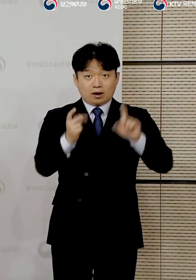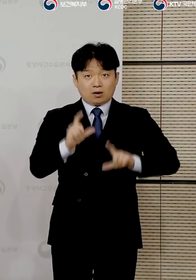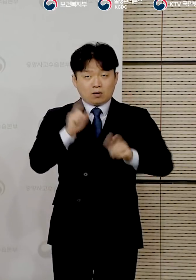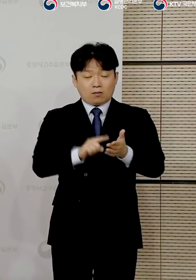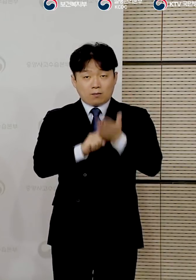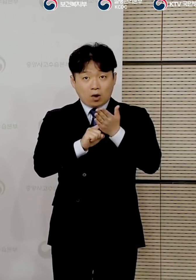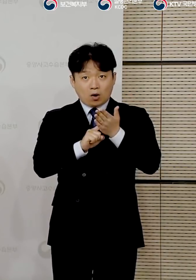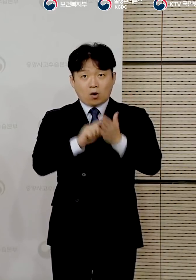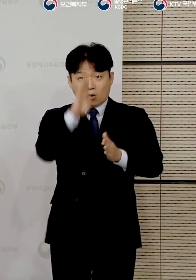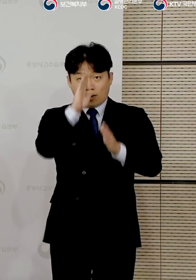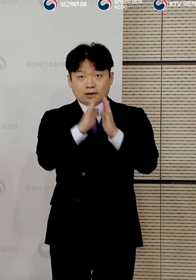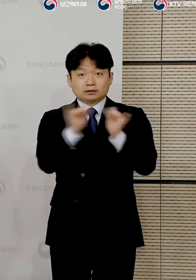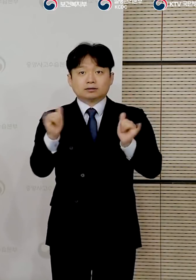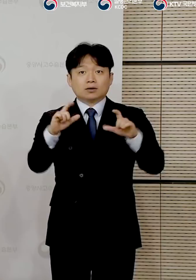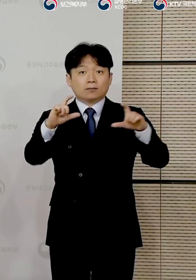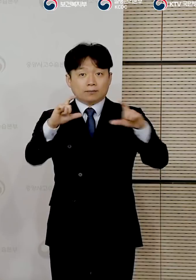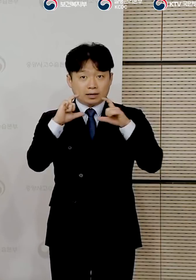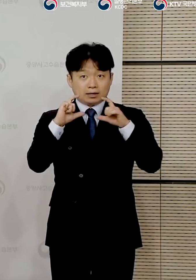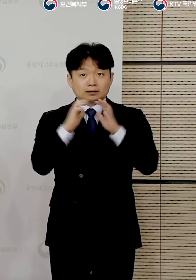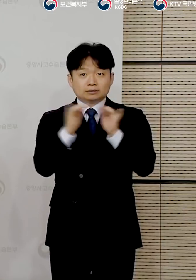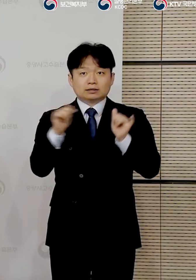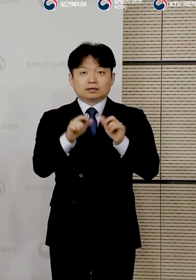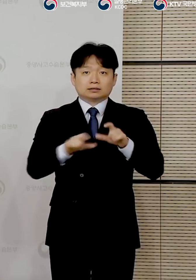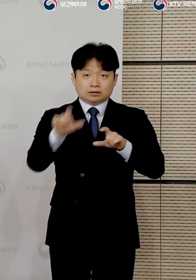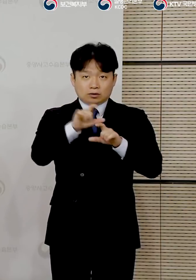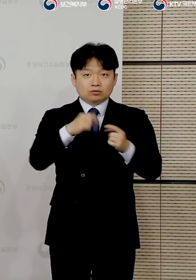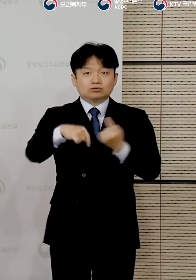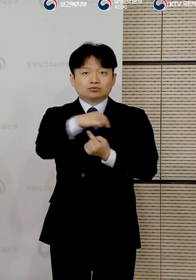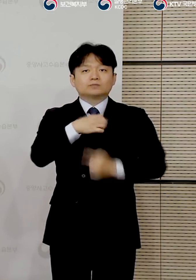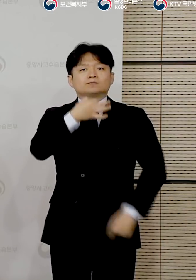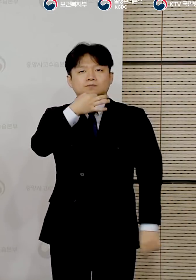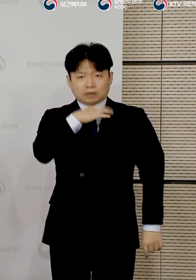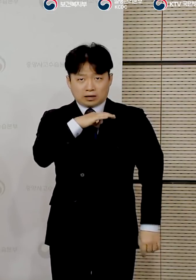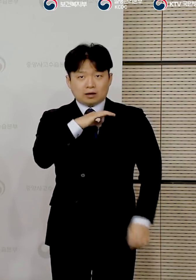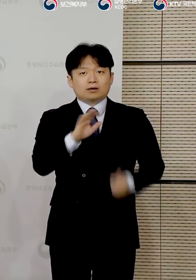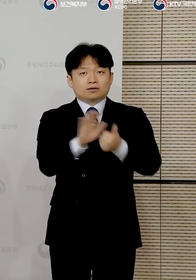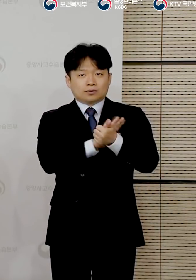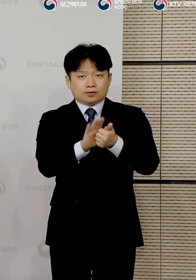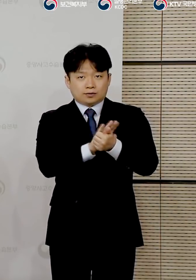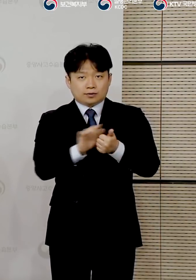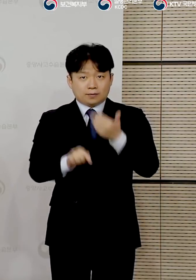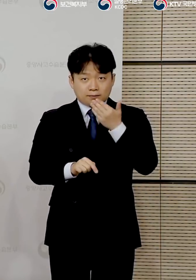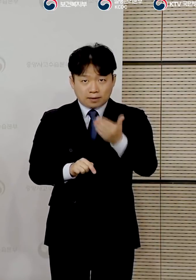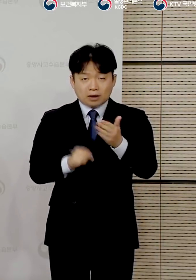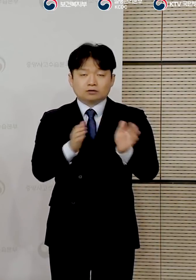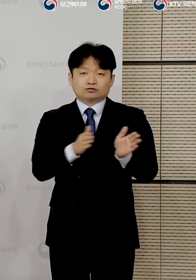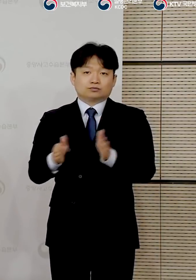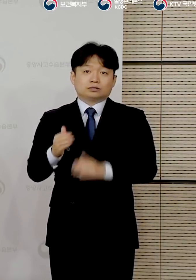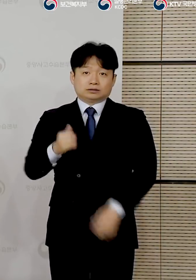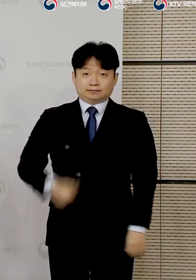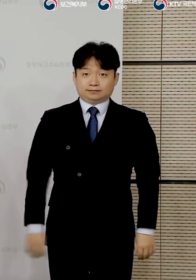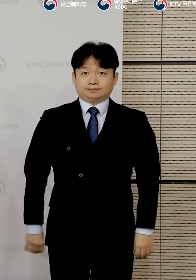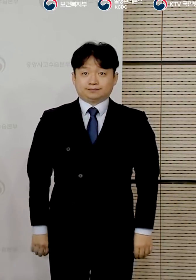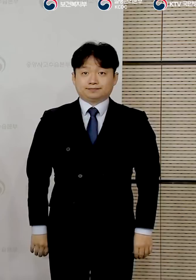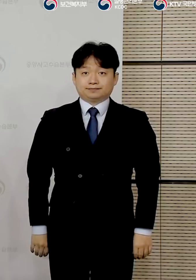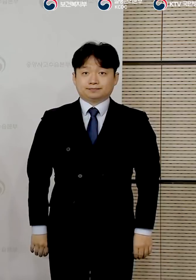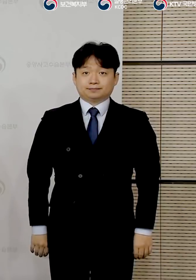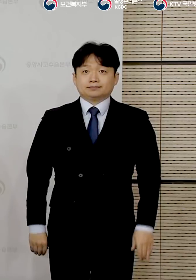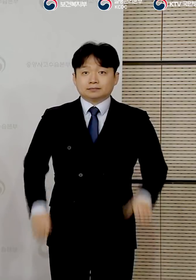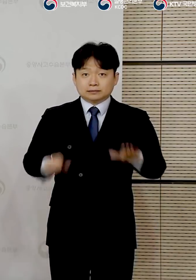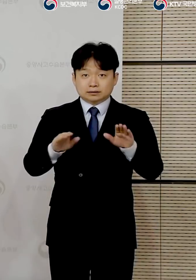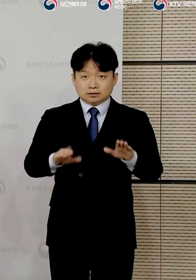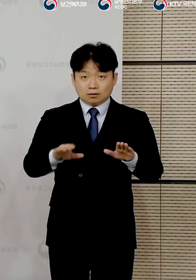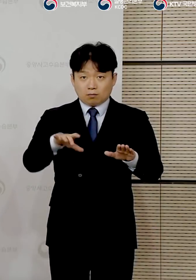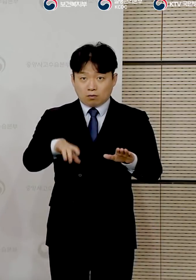확진 환자들을 여기서 효과적으로 함께 진료를 시행할 수 있는 이런 준비가 되기 때문에 우선